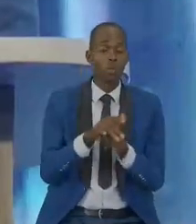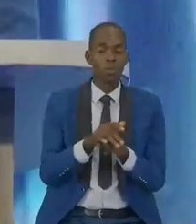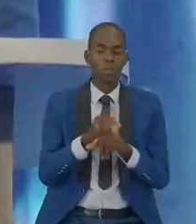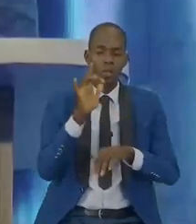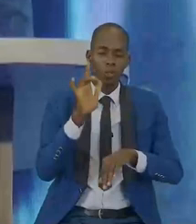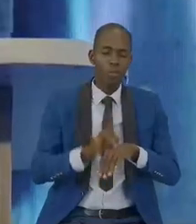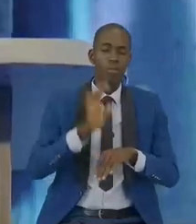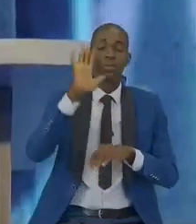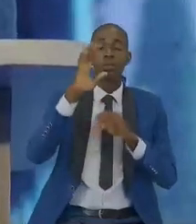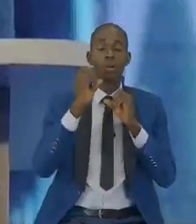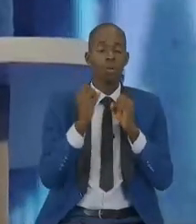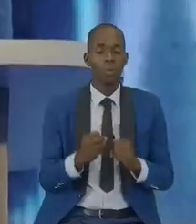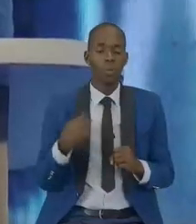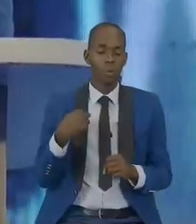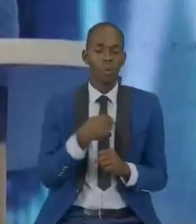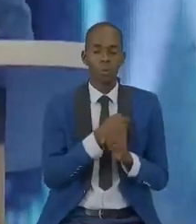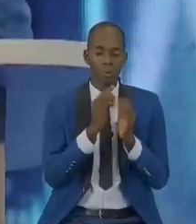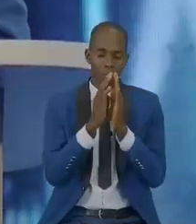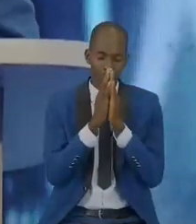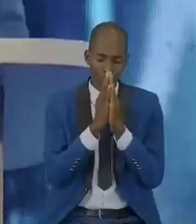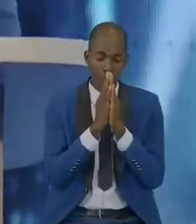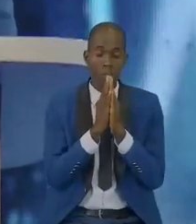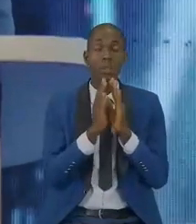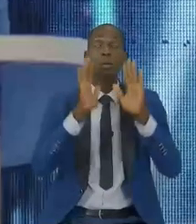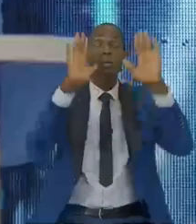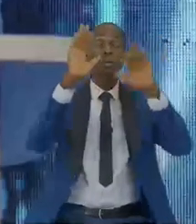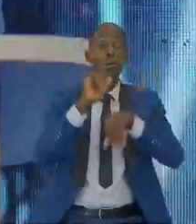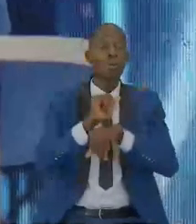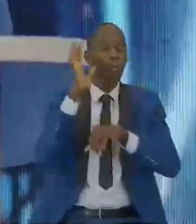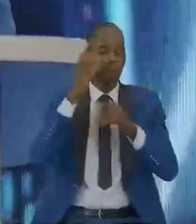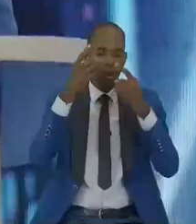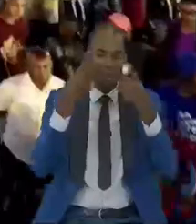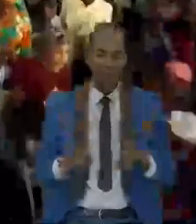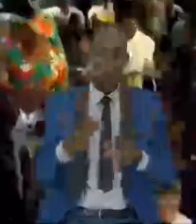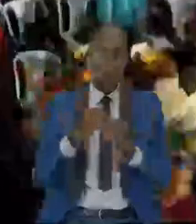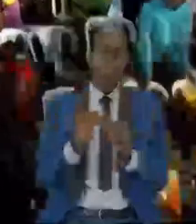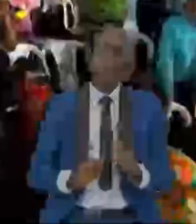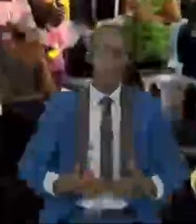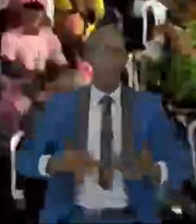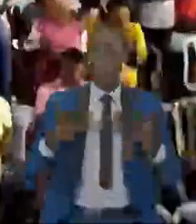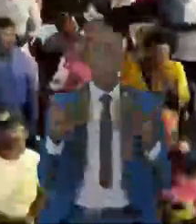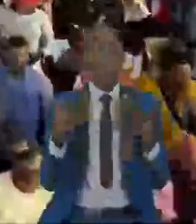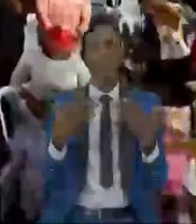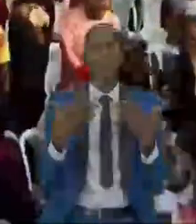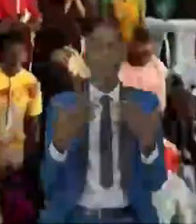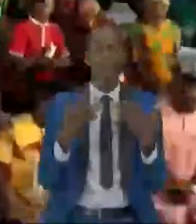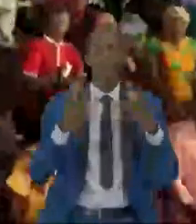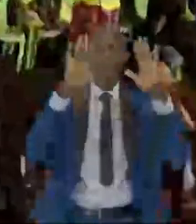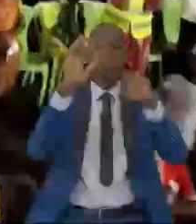nous écoutons ta promesse et que nous touchons ta puissance, nous demandons que les miracles